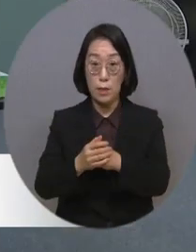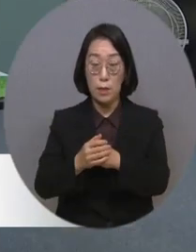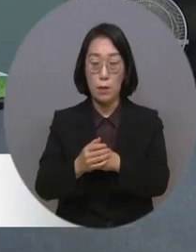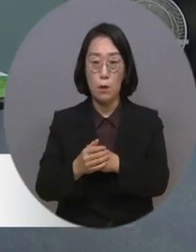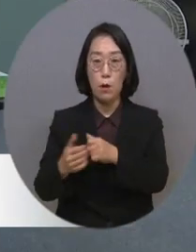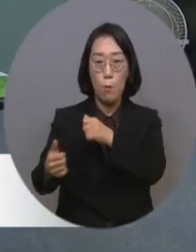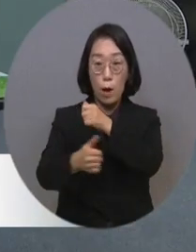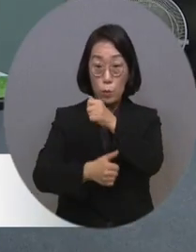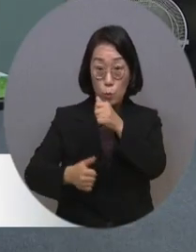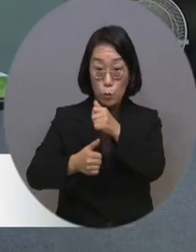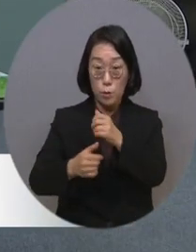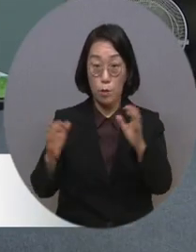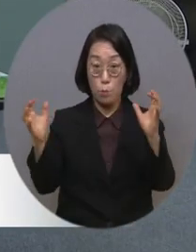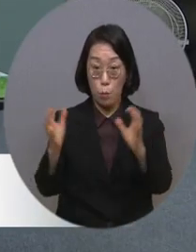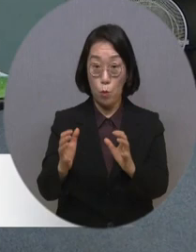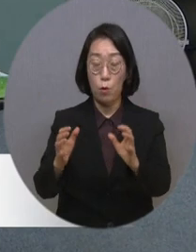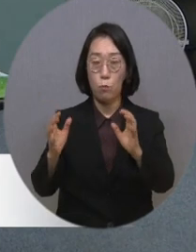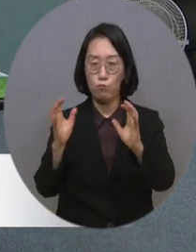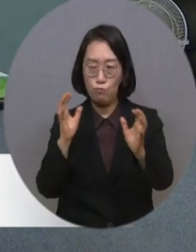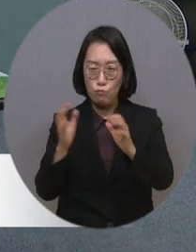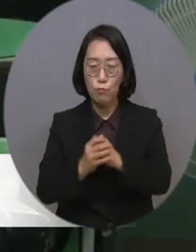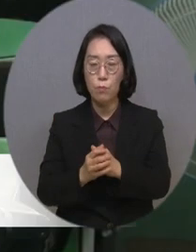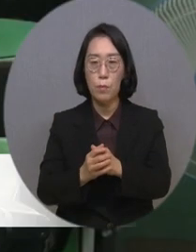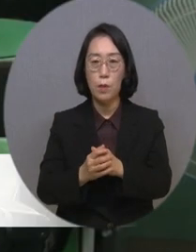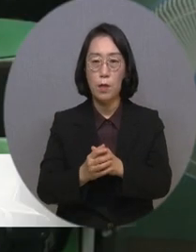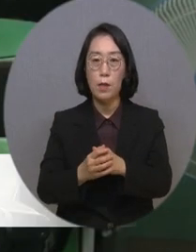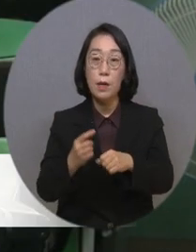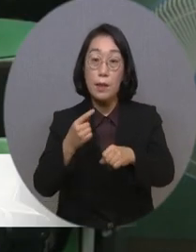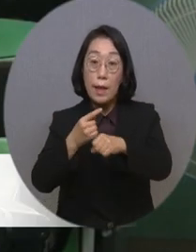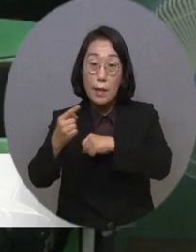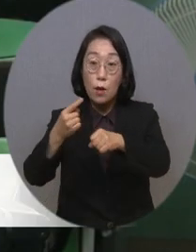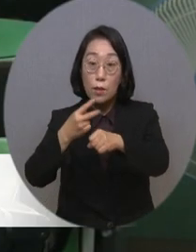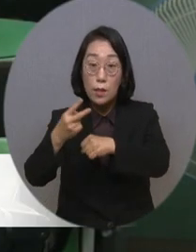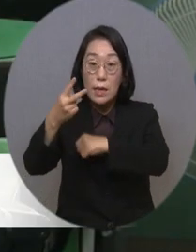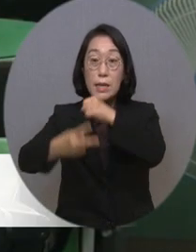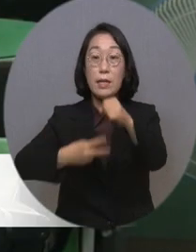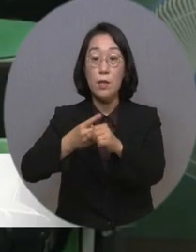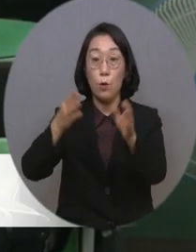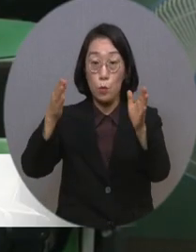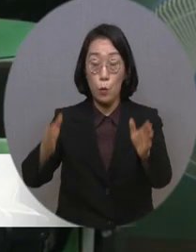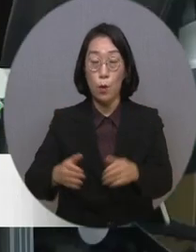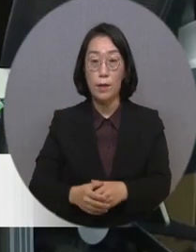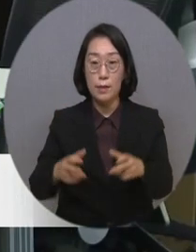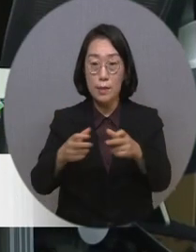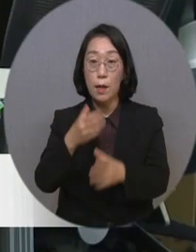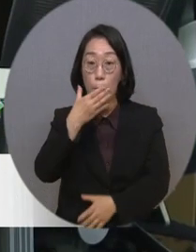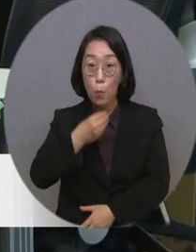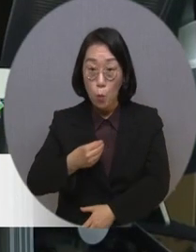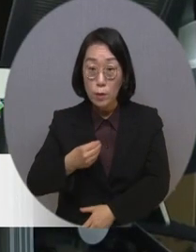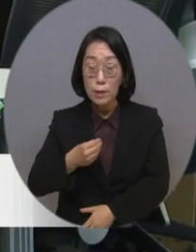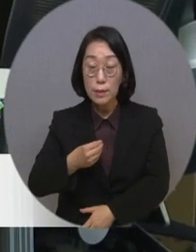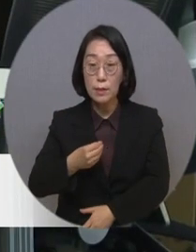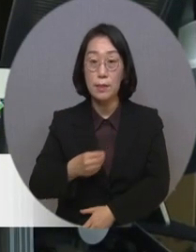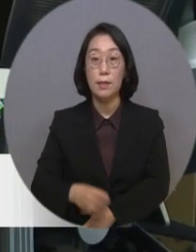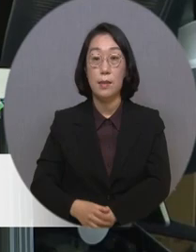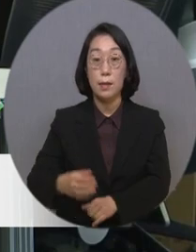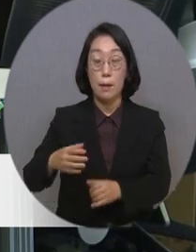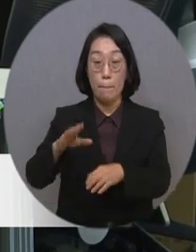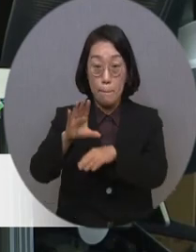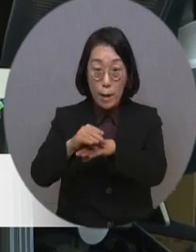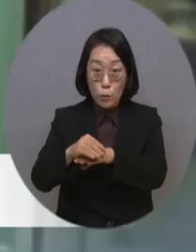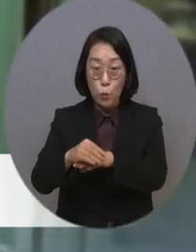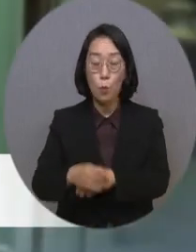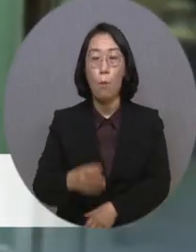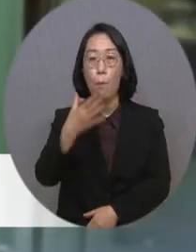전체 회의를 개최하고 2023년부터 2024년 장애인복지 채널의 복지tv를 인정한다고